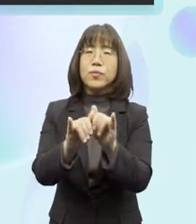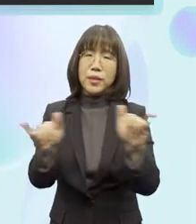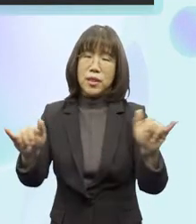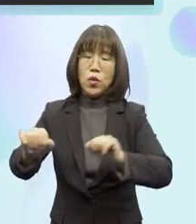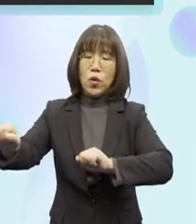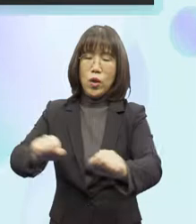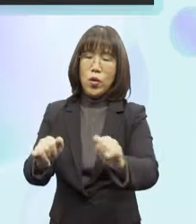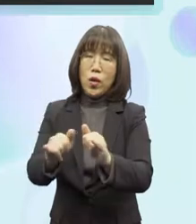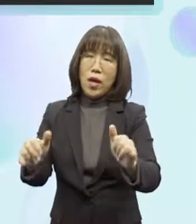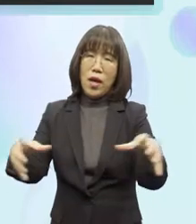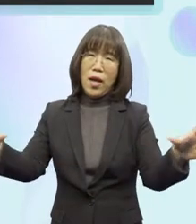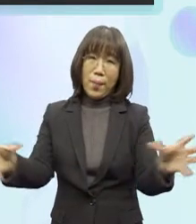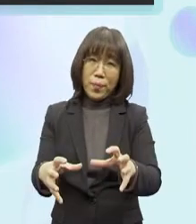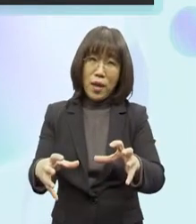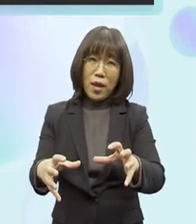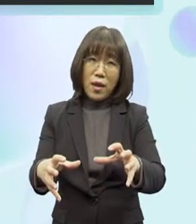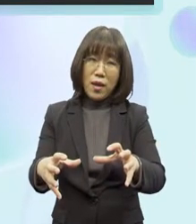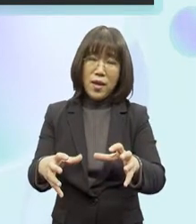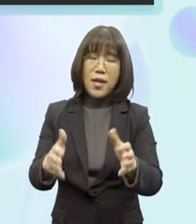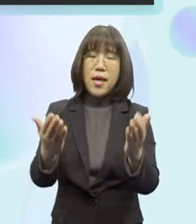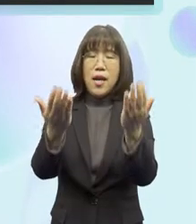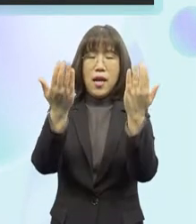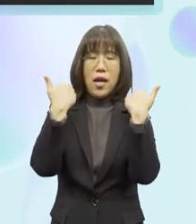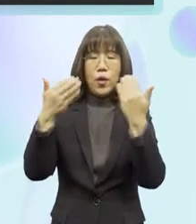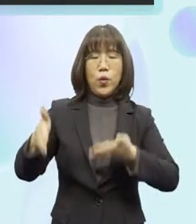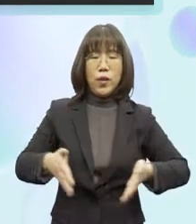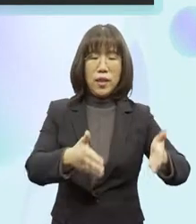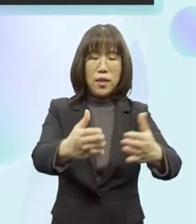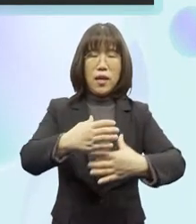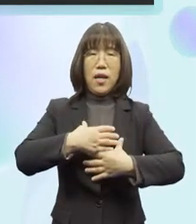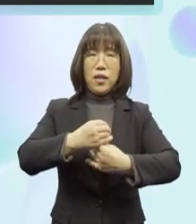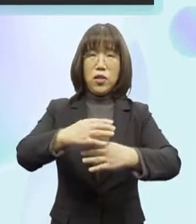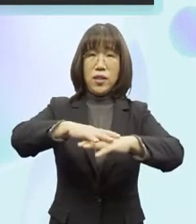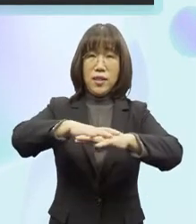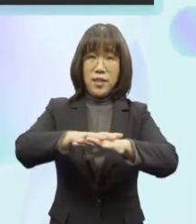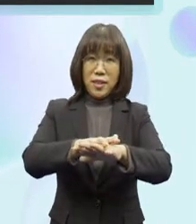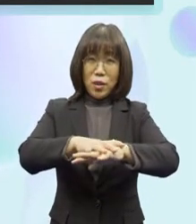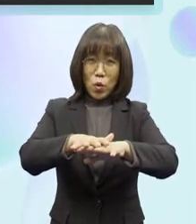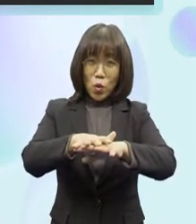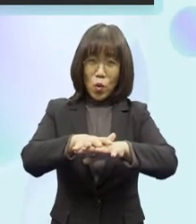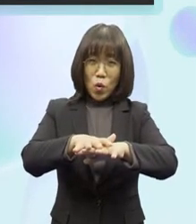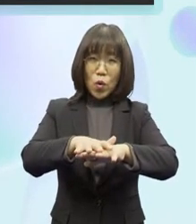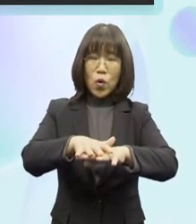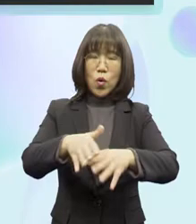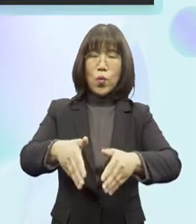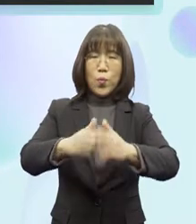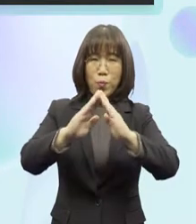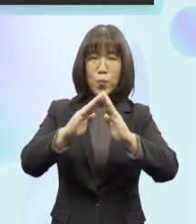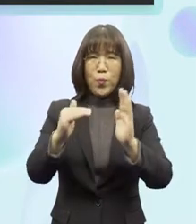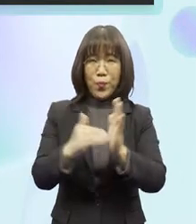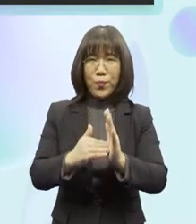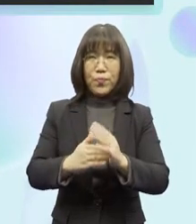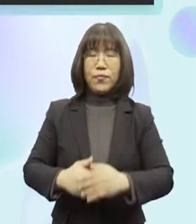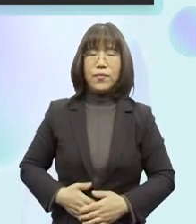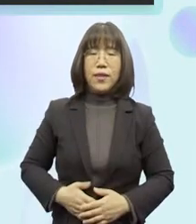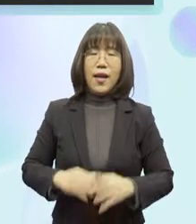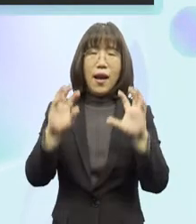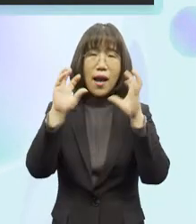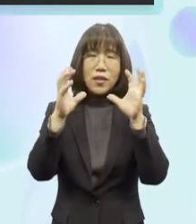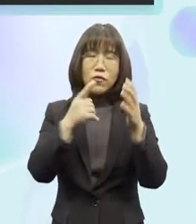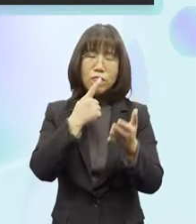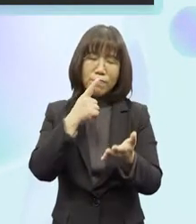주민과 말 활동가들이 모여 통화가 안전지도 를 제작했습니다 특히 쉽고 간단한 기호를 사용해